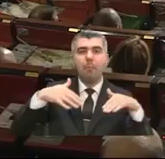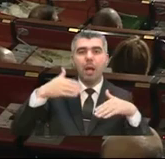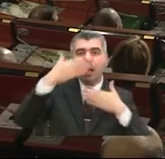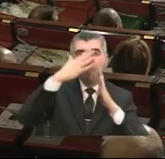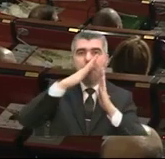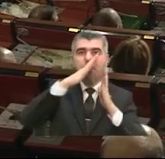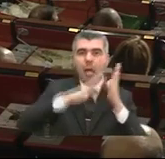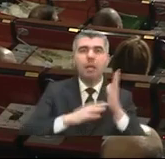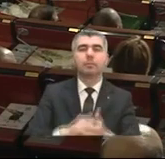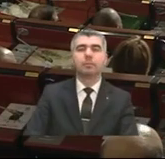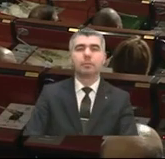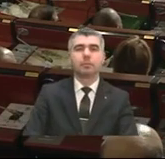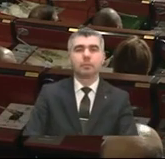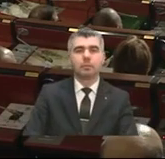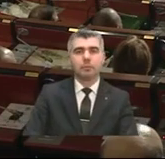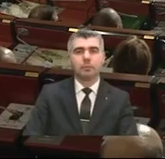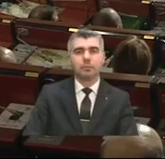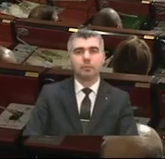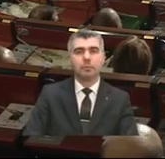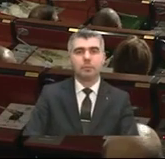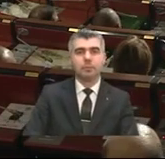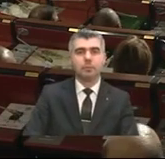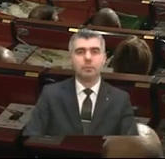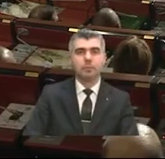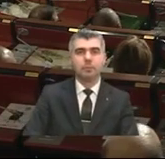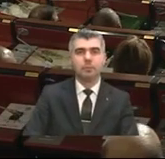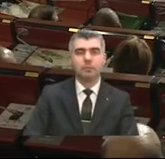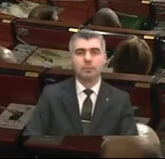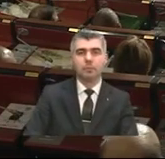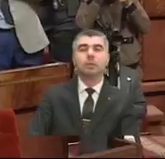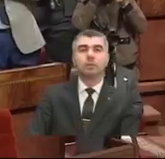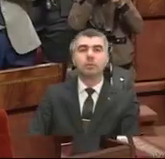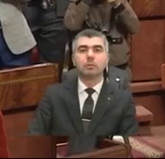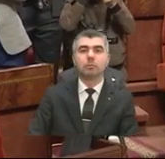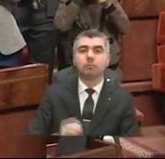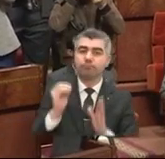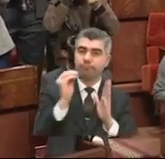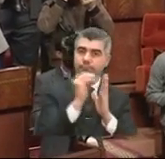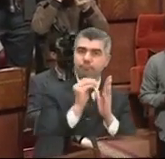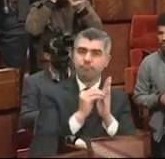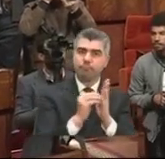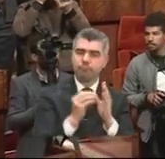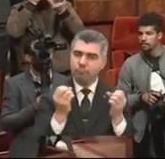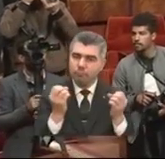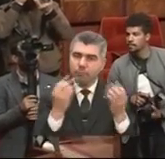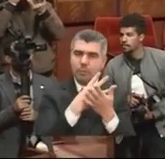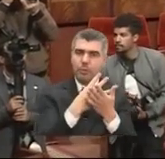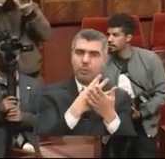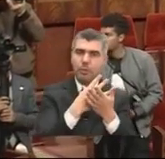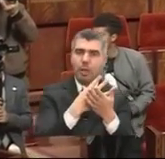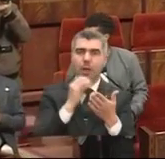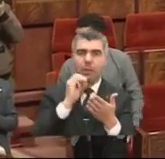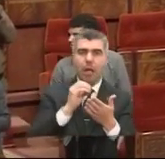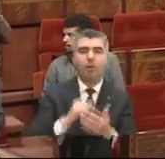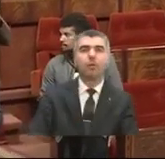بدينامية مجتمعها المدني وحيوية ساحتها الإعلامية ومصداقية مؤسساتها